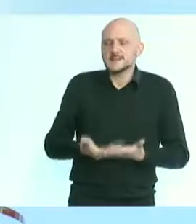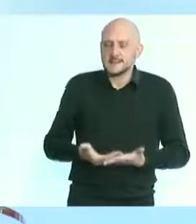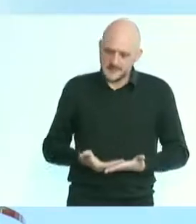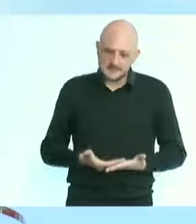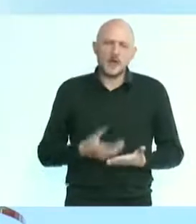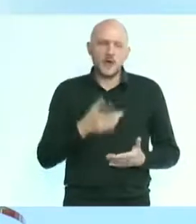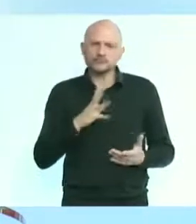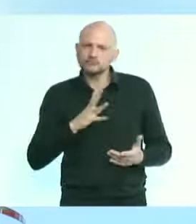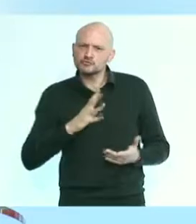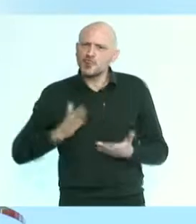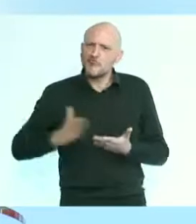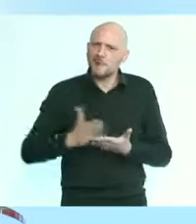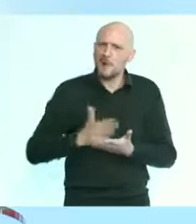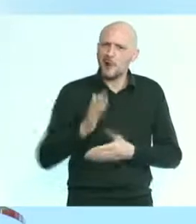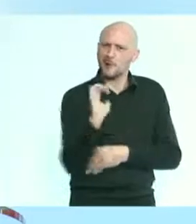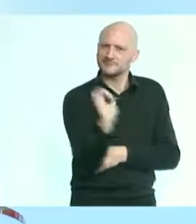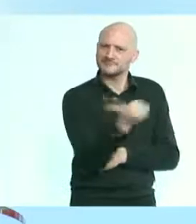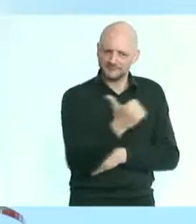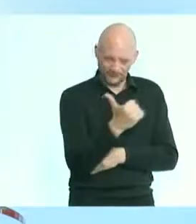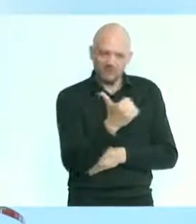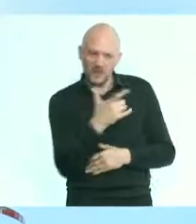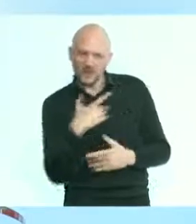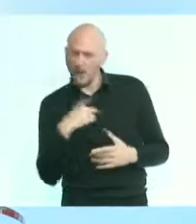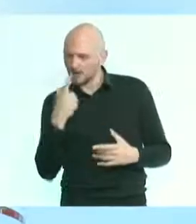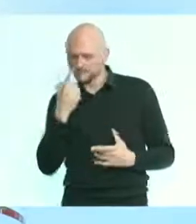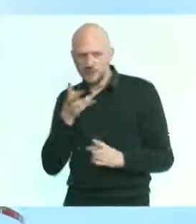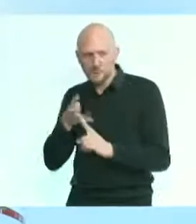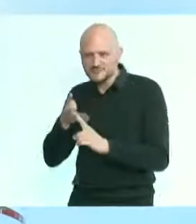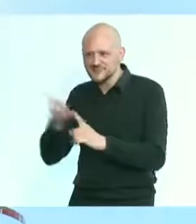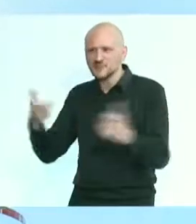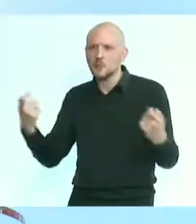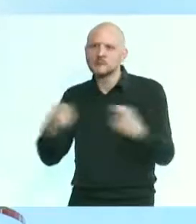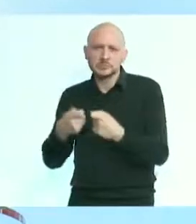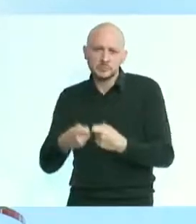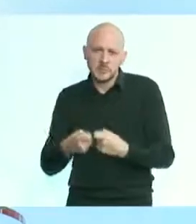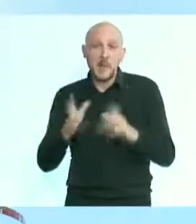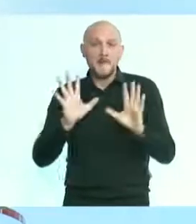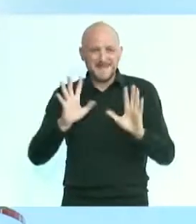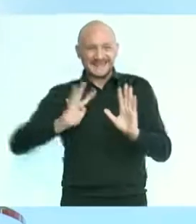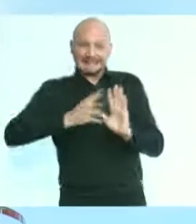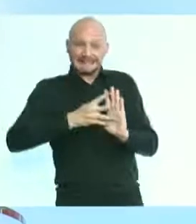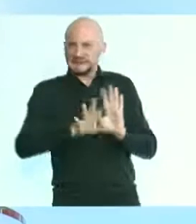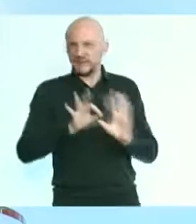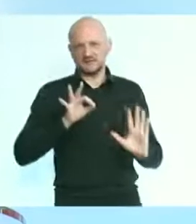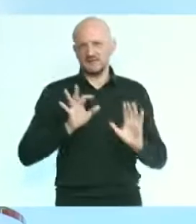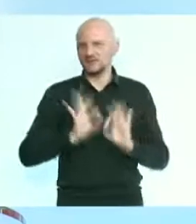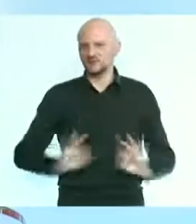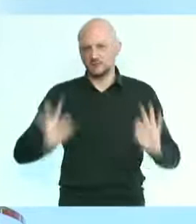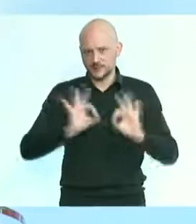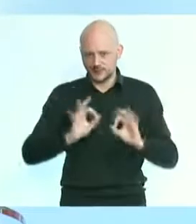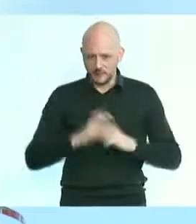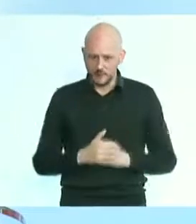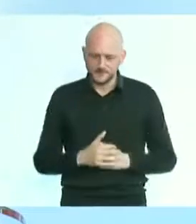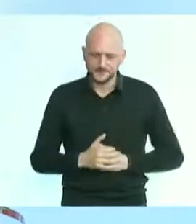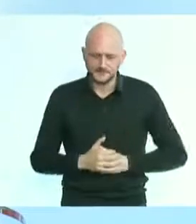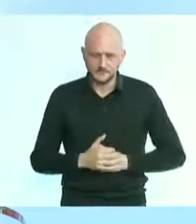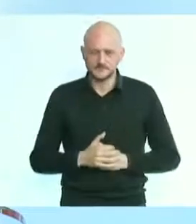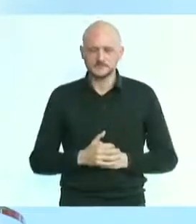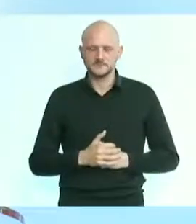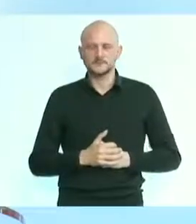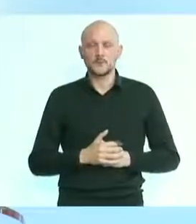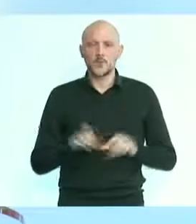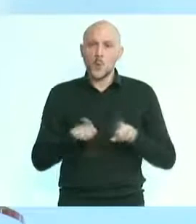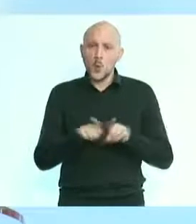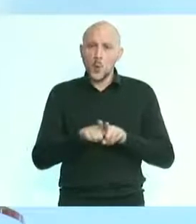parcours personnel avec le champ du handicap, mais ce n'est pas un critère de sélection évidemment. Les jeunes recevront